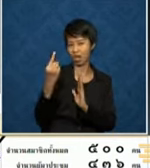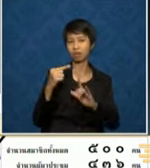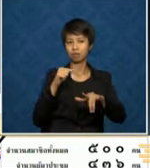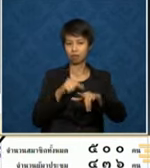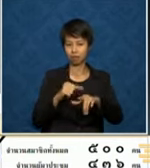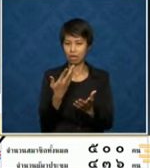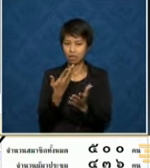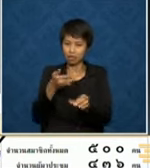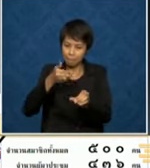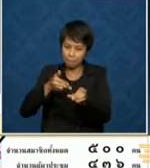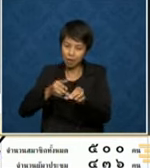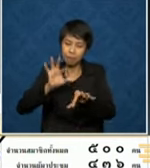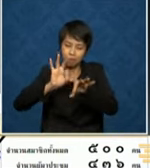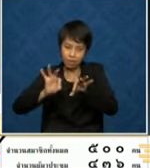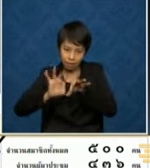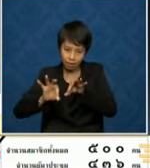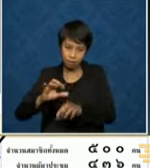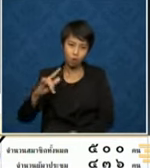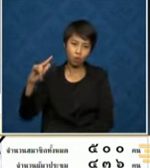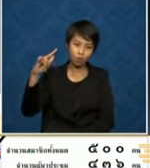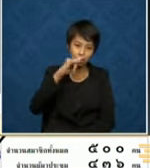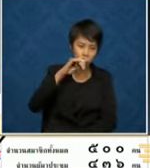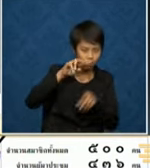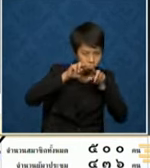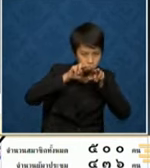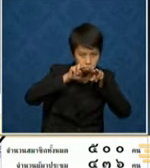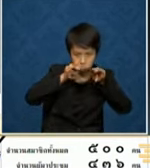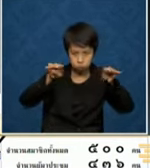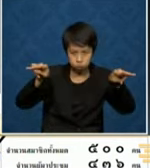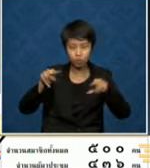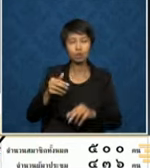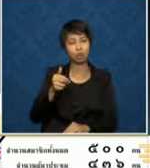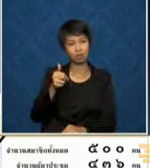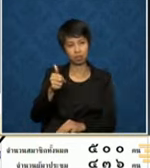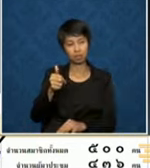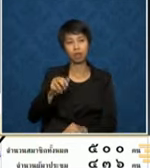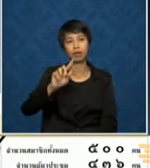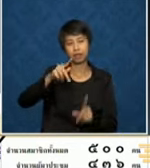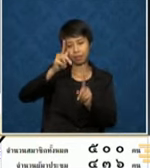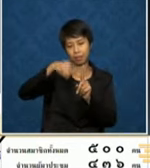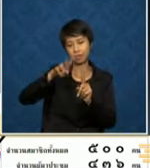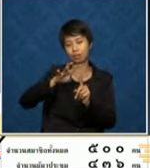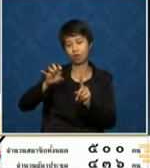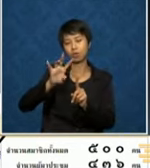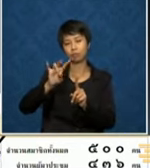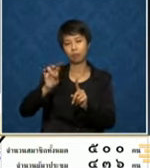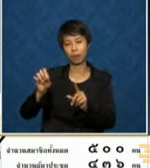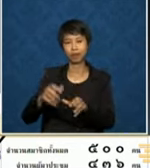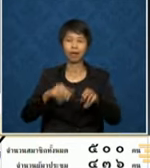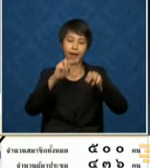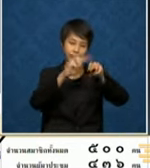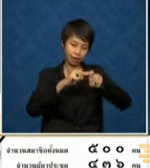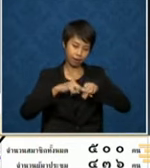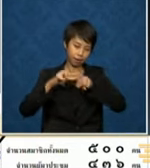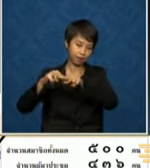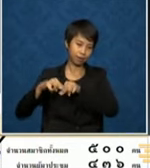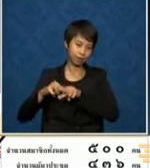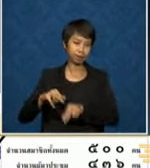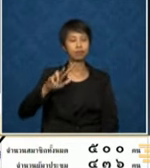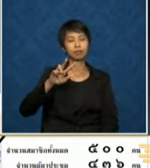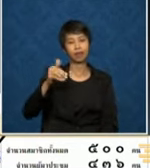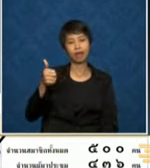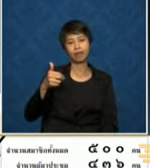เพลิงมีวิสัยการบิน1,400 กิโลเมตรนะครับ มีที่นั่งมากถึง310ที่นั่งครับสาม